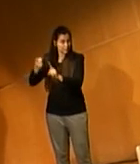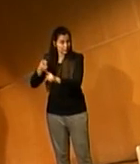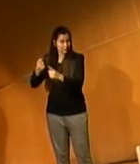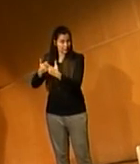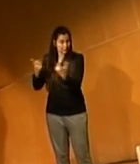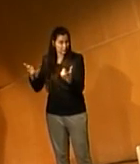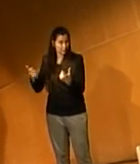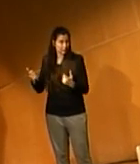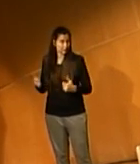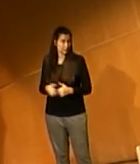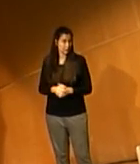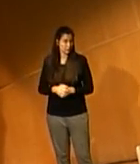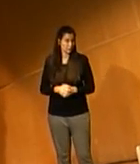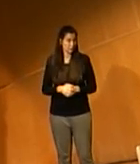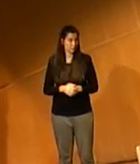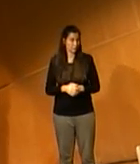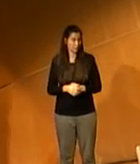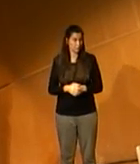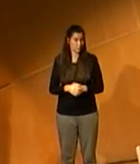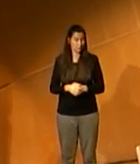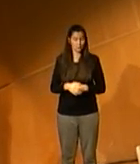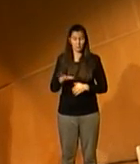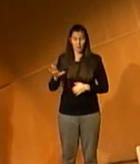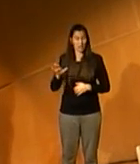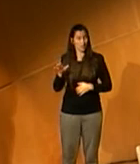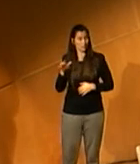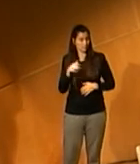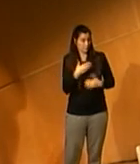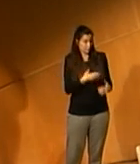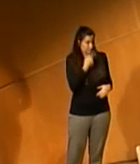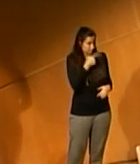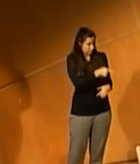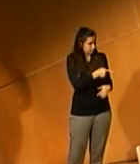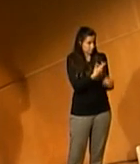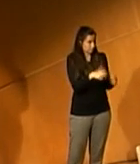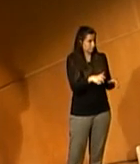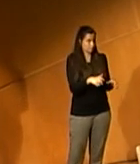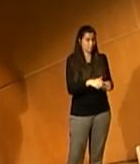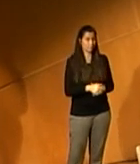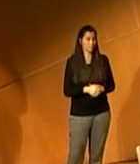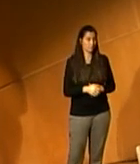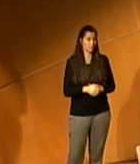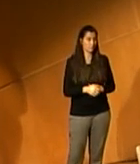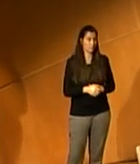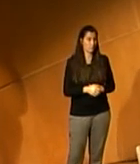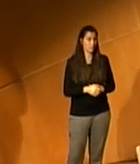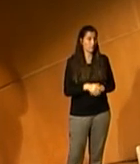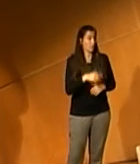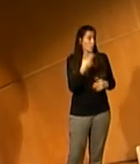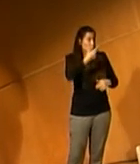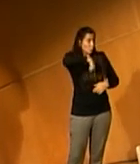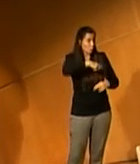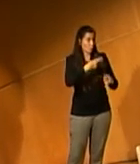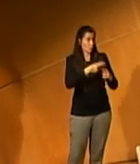Hein. Donc, à un moment donné, les AESH ou les AVL, parce que nous, on les appelle des AVL, le